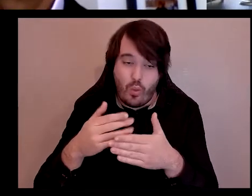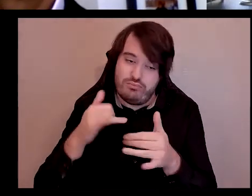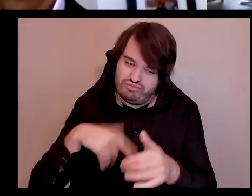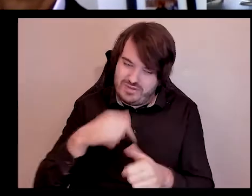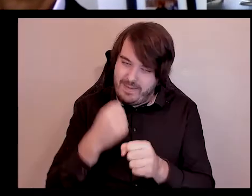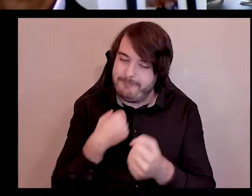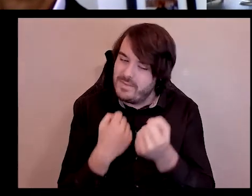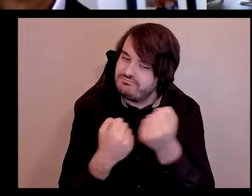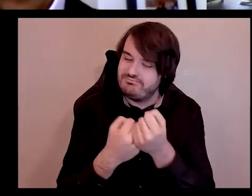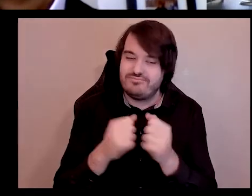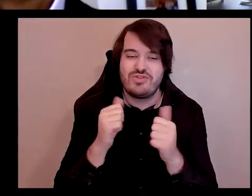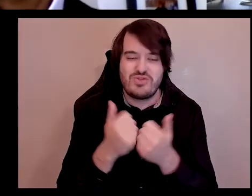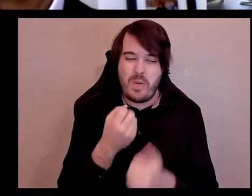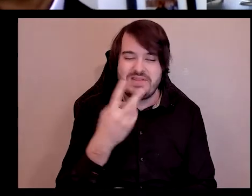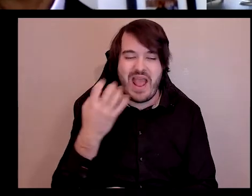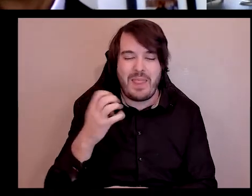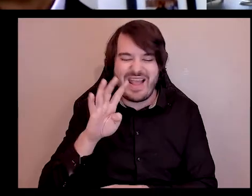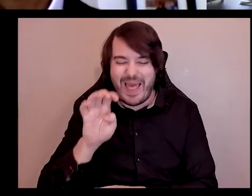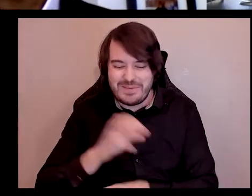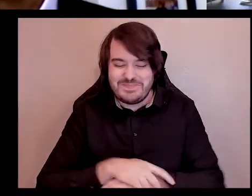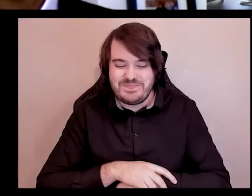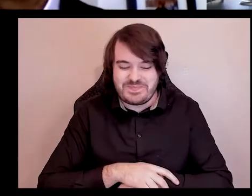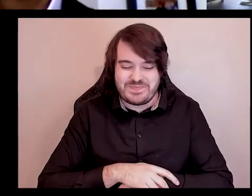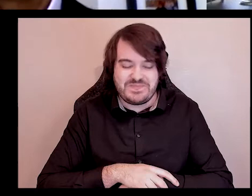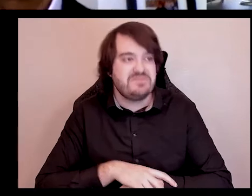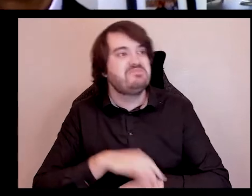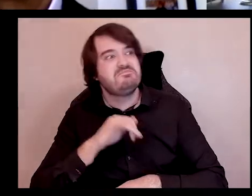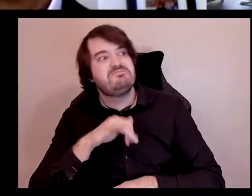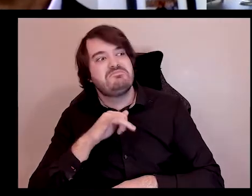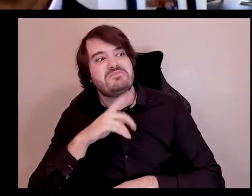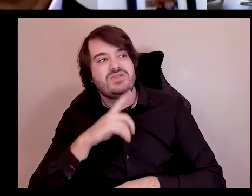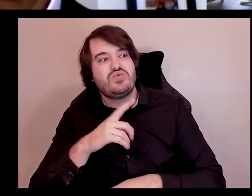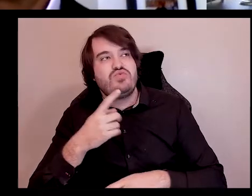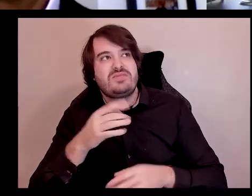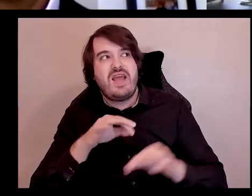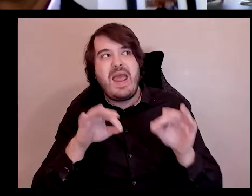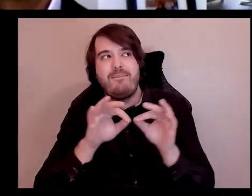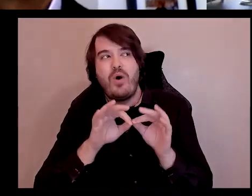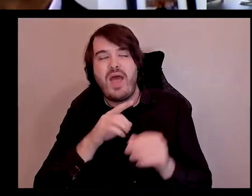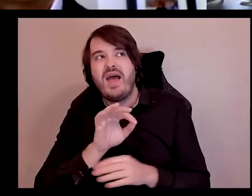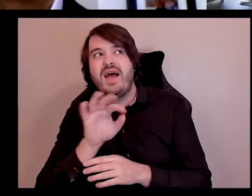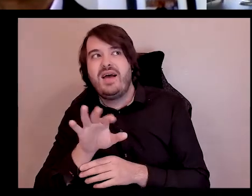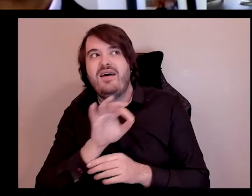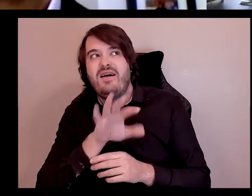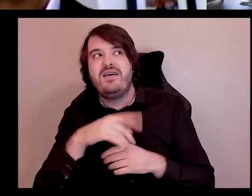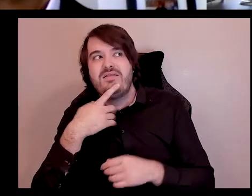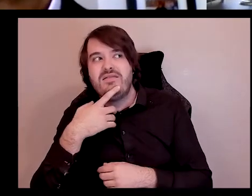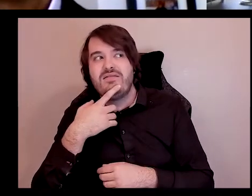besoins? C'est que ça l'enjeu. Et ça passe par de la préparation. Ce qu'on est en mesure de vous donner chez Midi